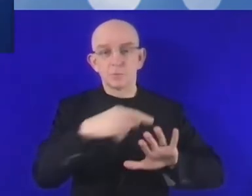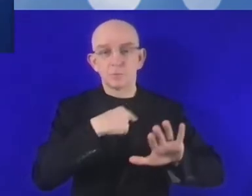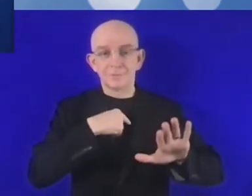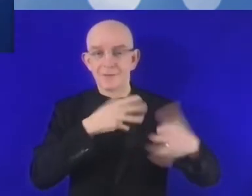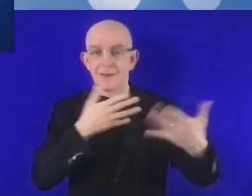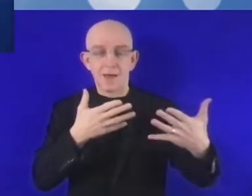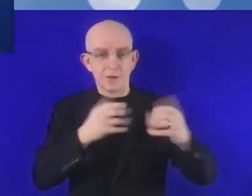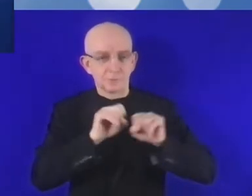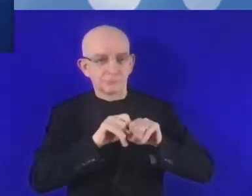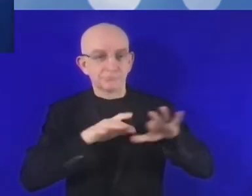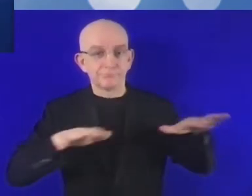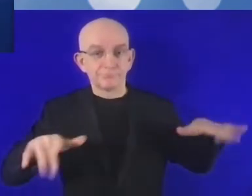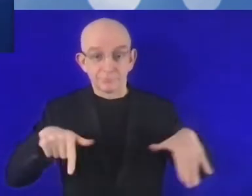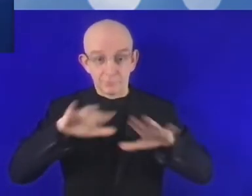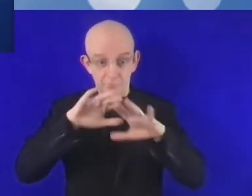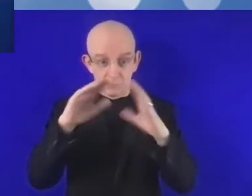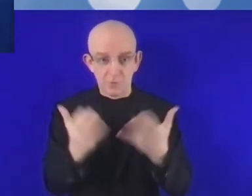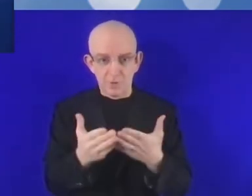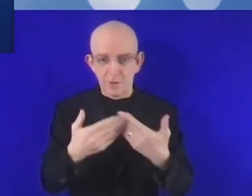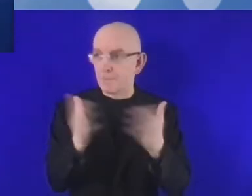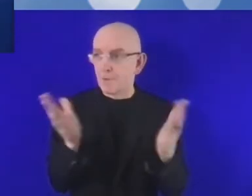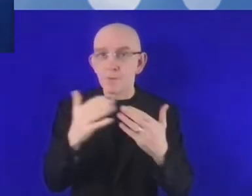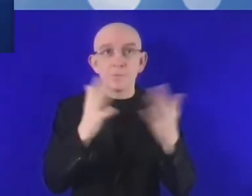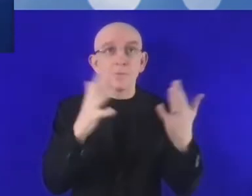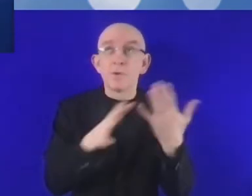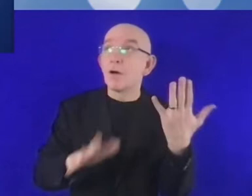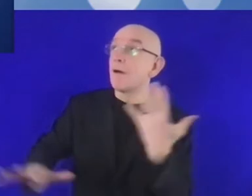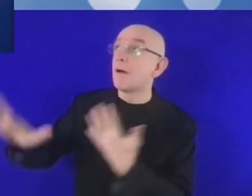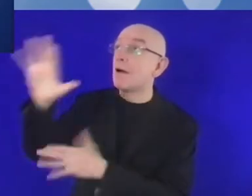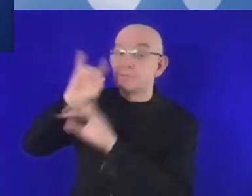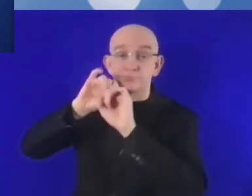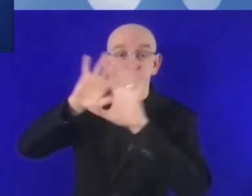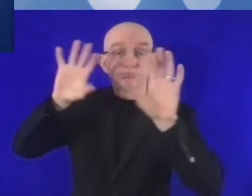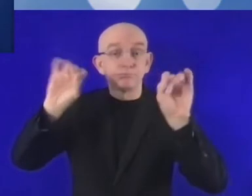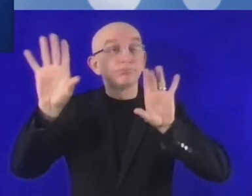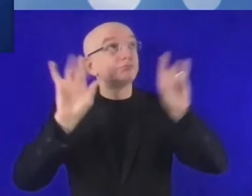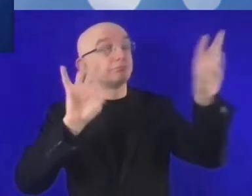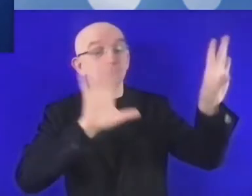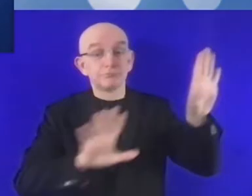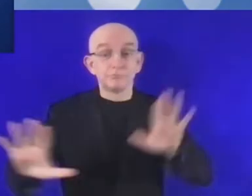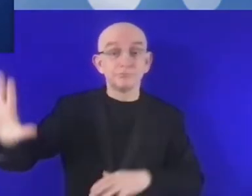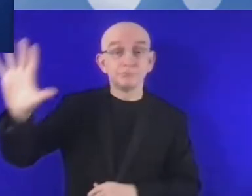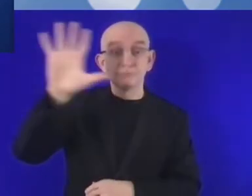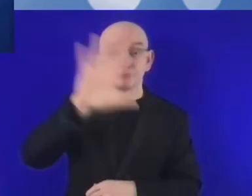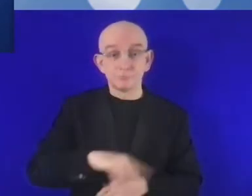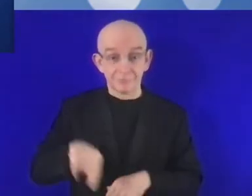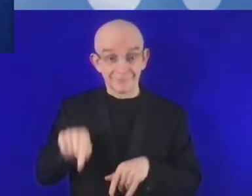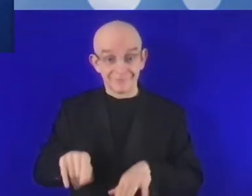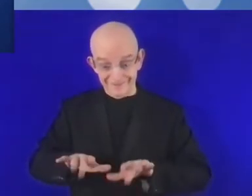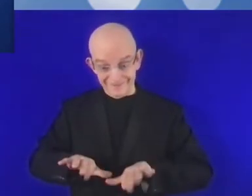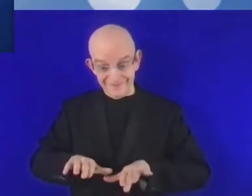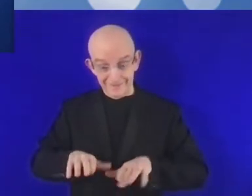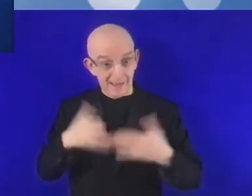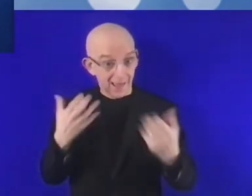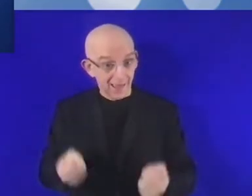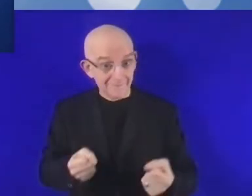الذي قال أننا نريد أن نوسع العالم إلى حدوده المعقولة. هل فعلا الإنترنت ليس له